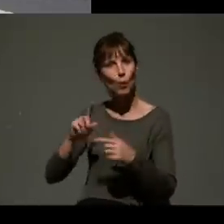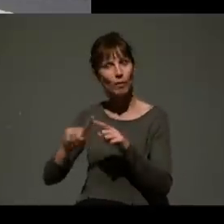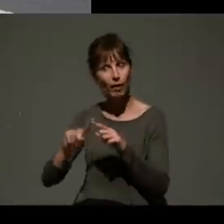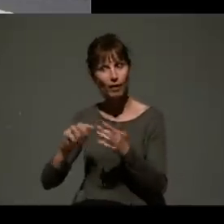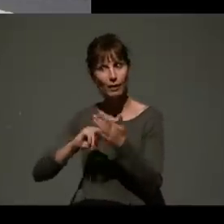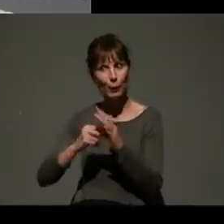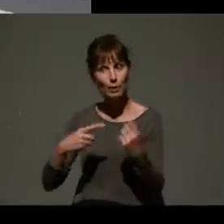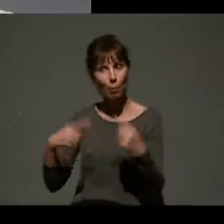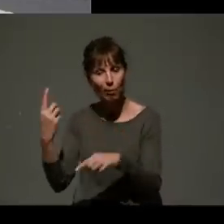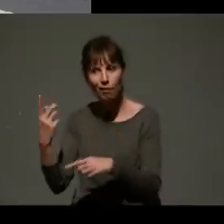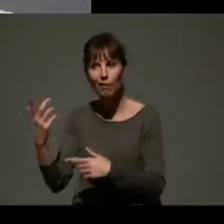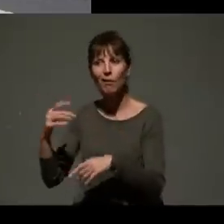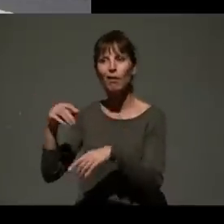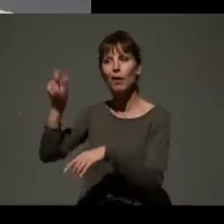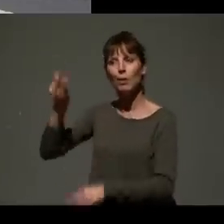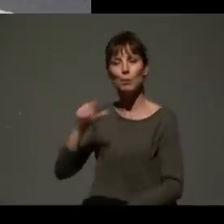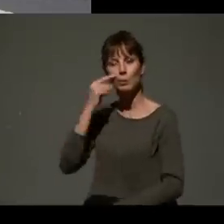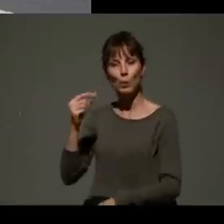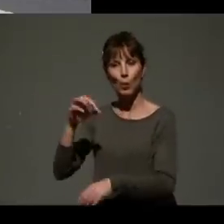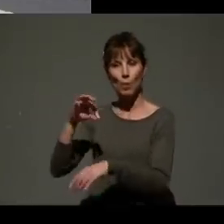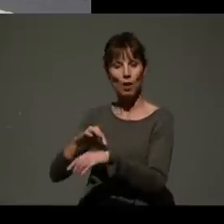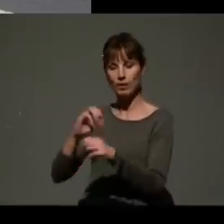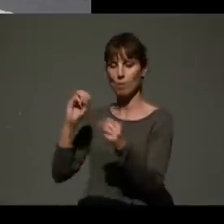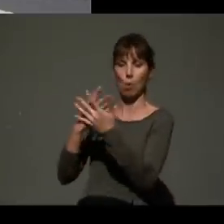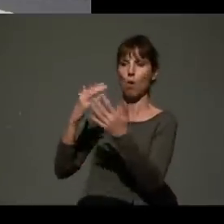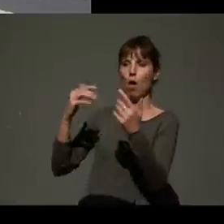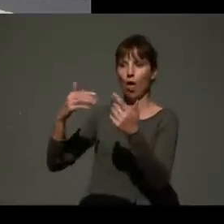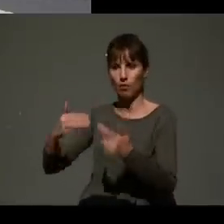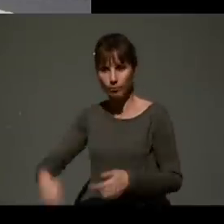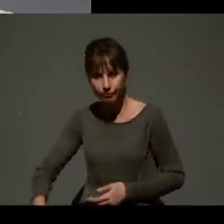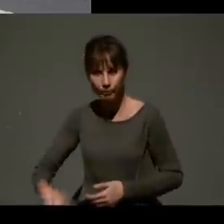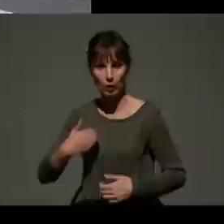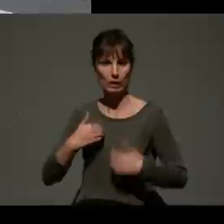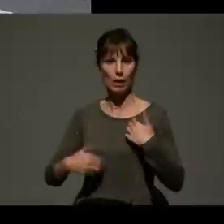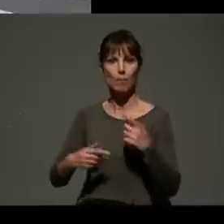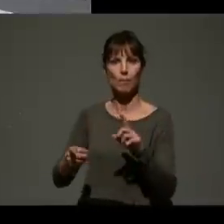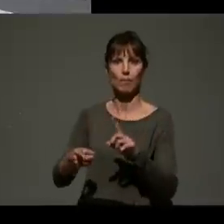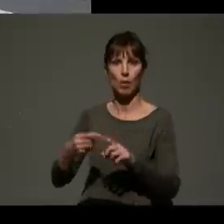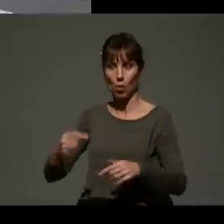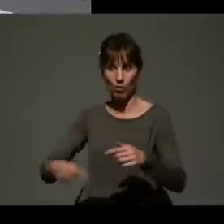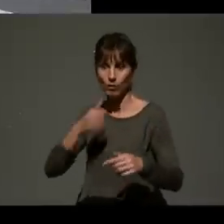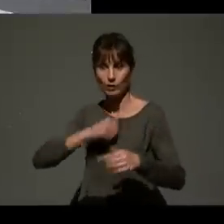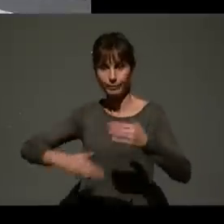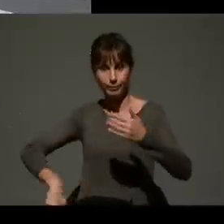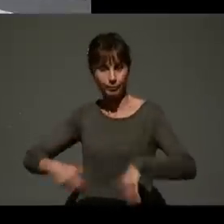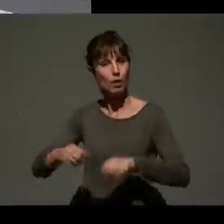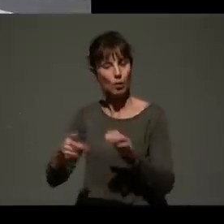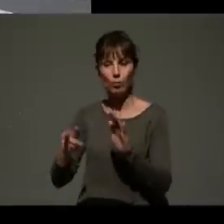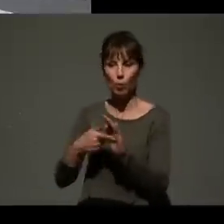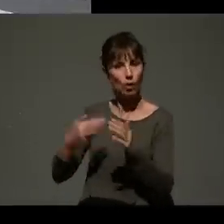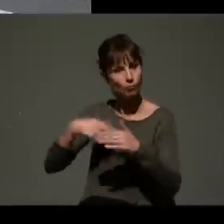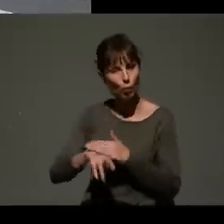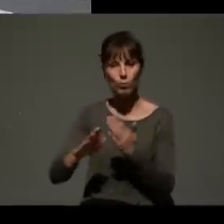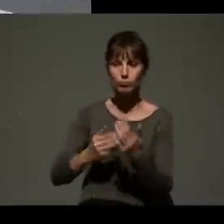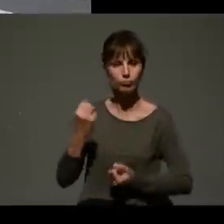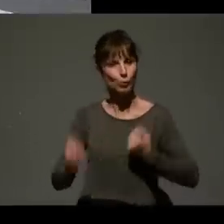a été victime d'une maladie fulgurante et qui a eu un handicap majeur avec des amputations. Eh bien, il peut reprendre, il peut courir, il